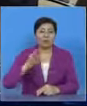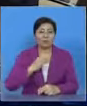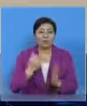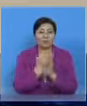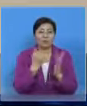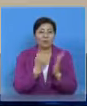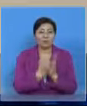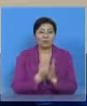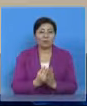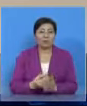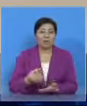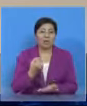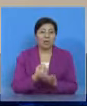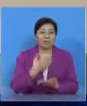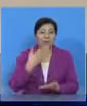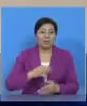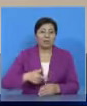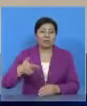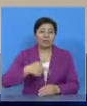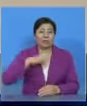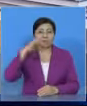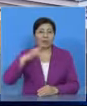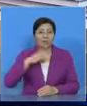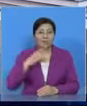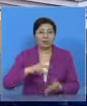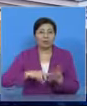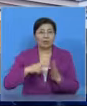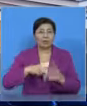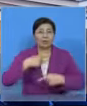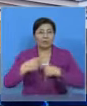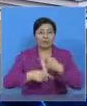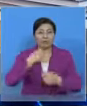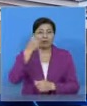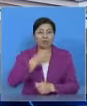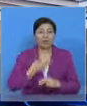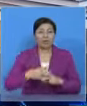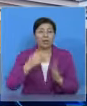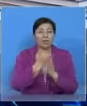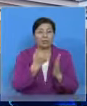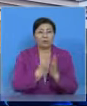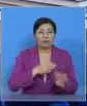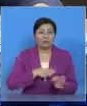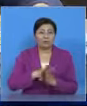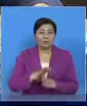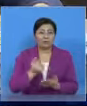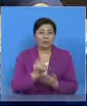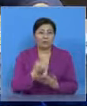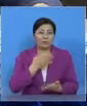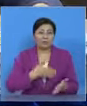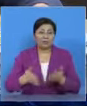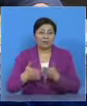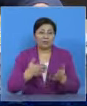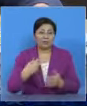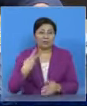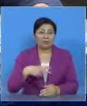проекта сакральная география казахстана а также плавно на следующий год данный проект реализуется в рамках утвержденной дорожной карты